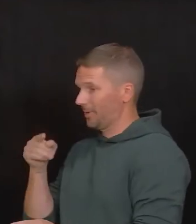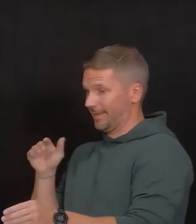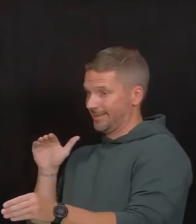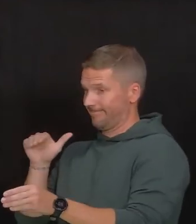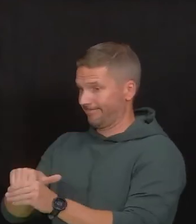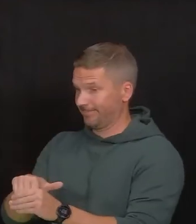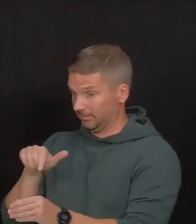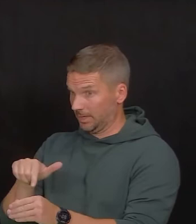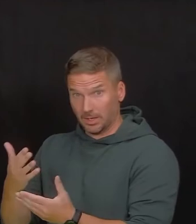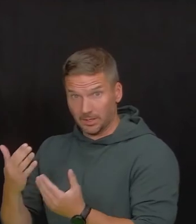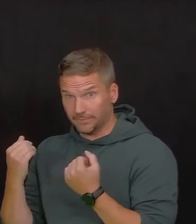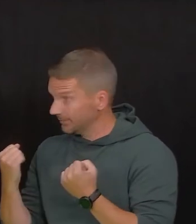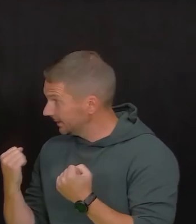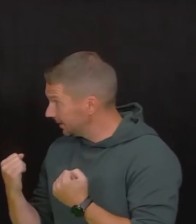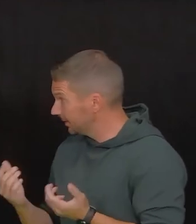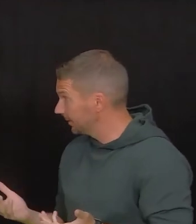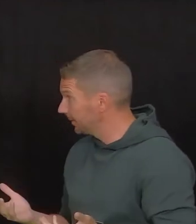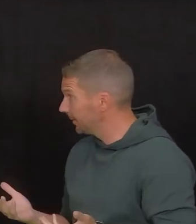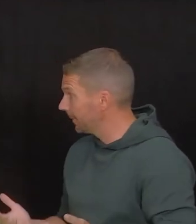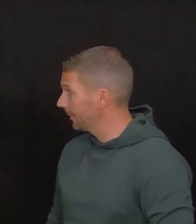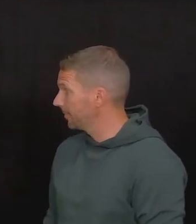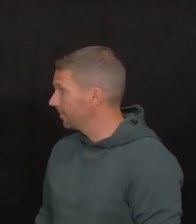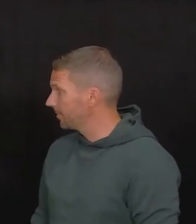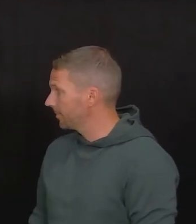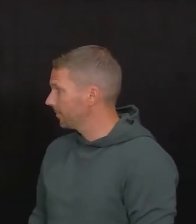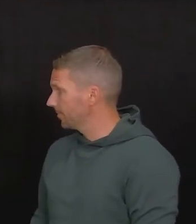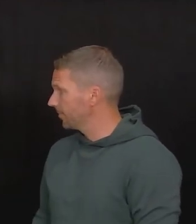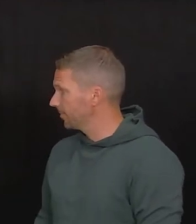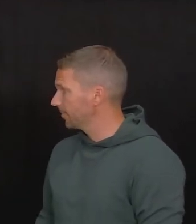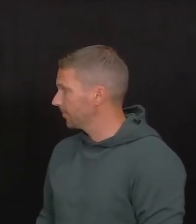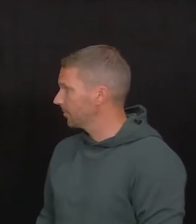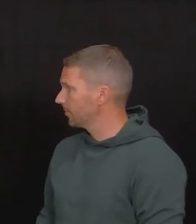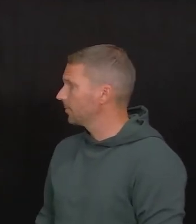Och ni har ju varit med och röstat, det här att ni har deltagit, är det viktigt?